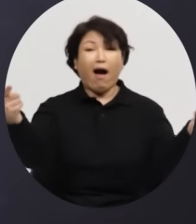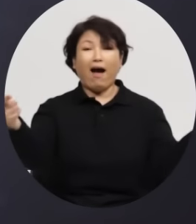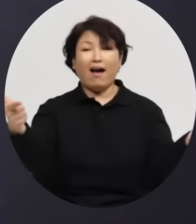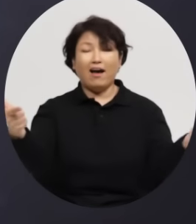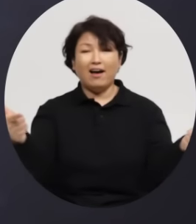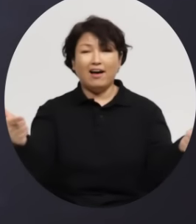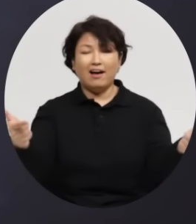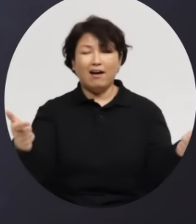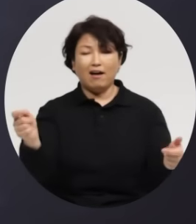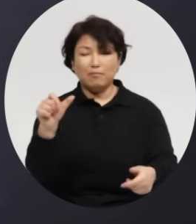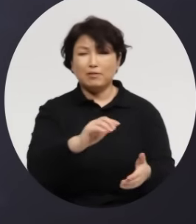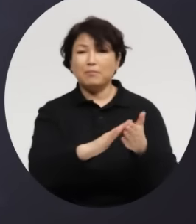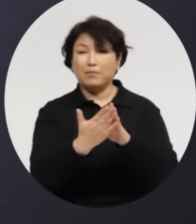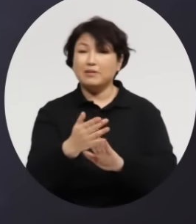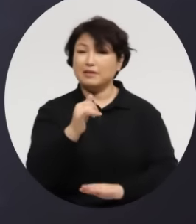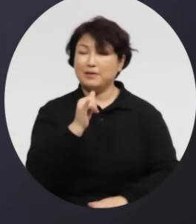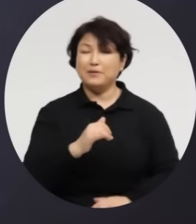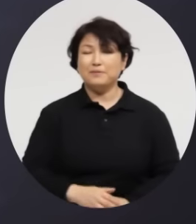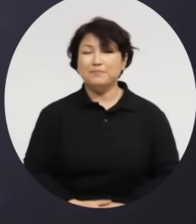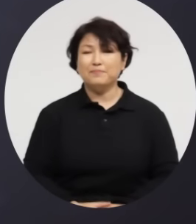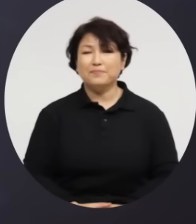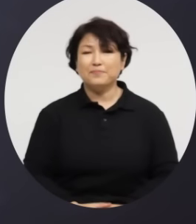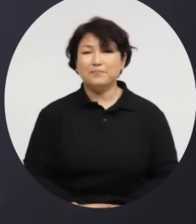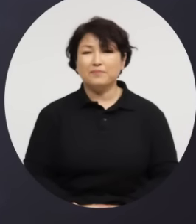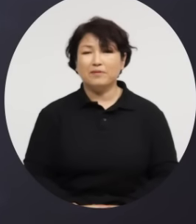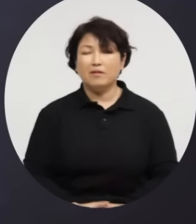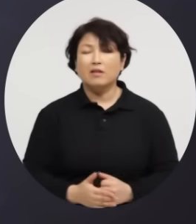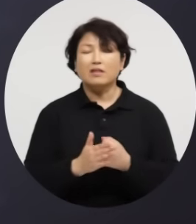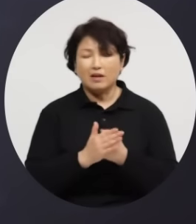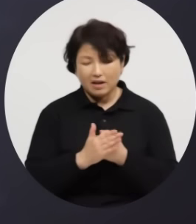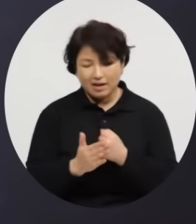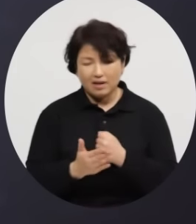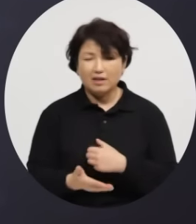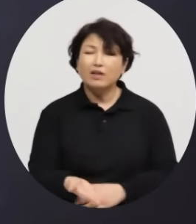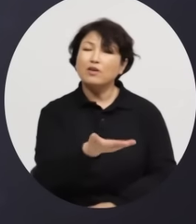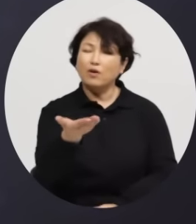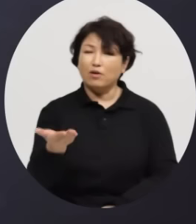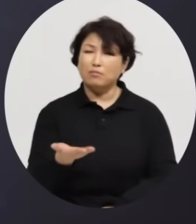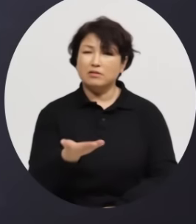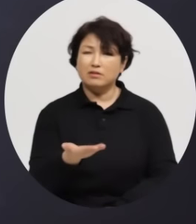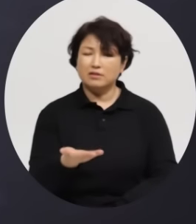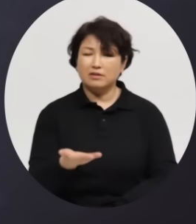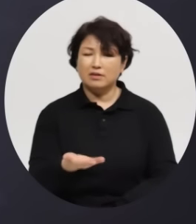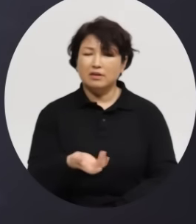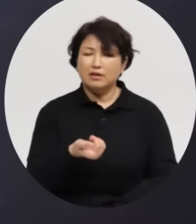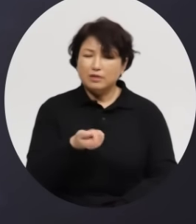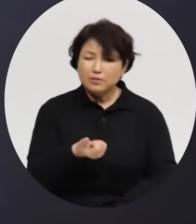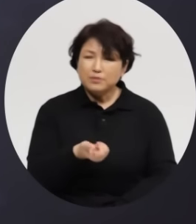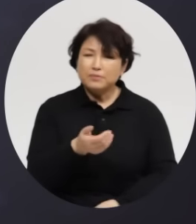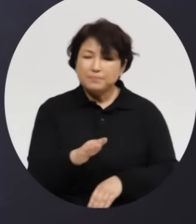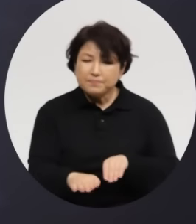또 급변도 온다. 이런 얘기예요. 그러니까 먼저 여러분들이